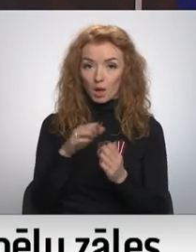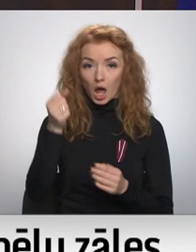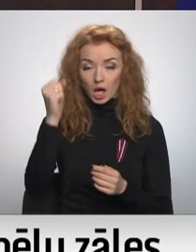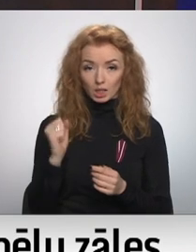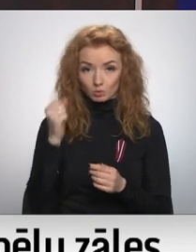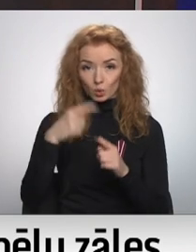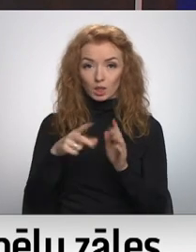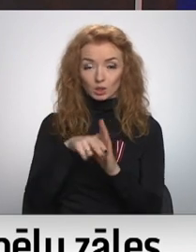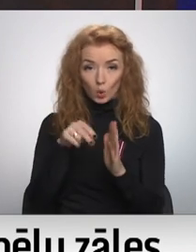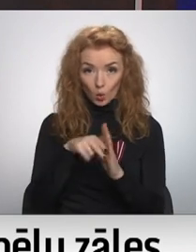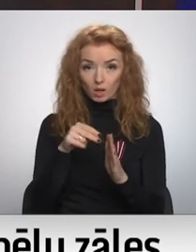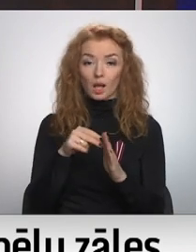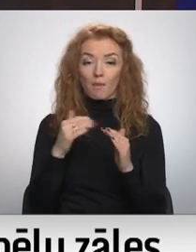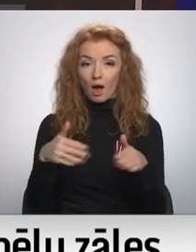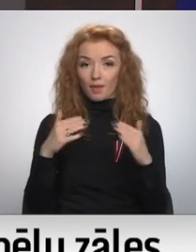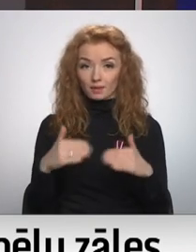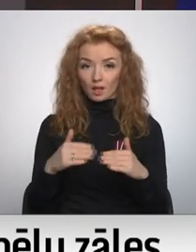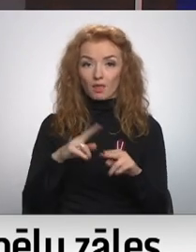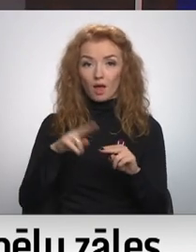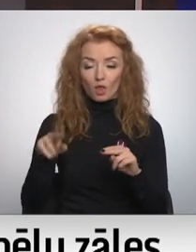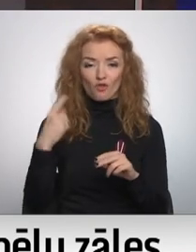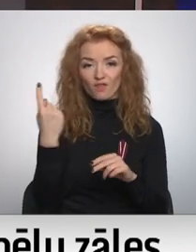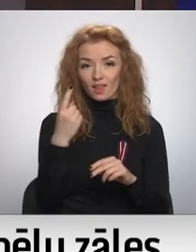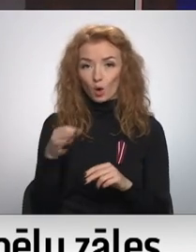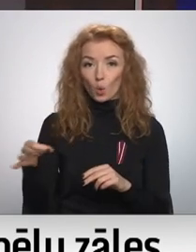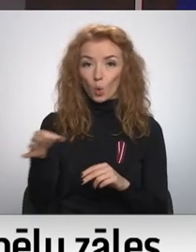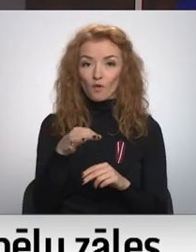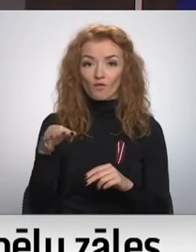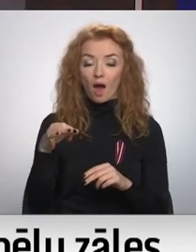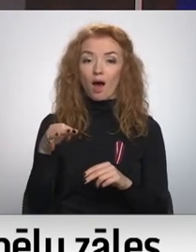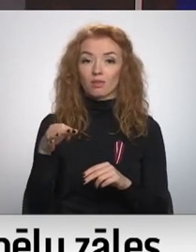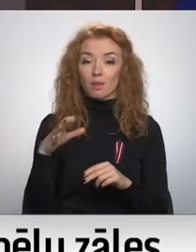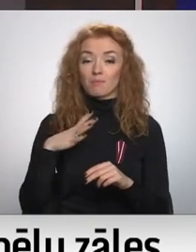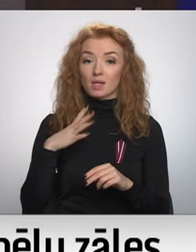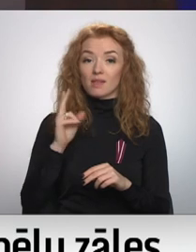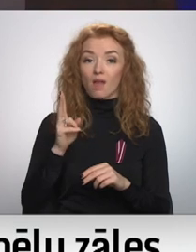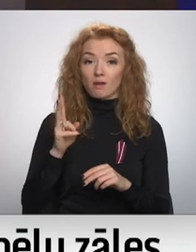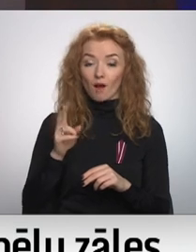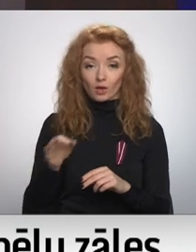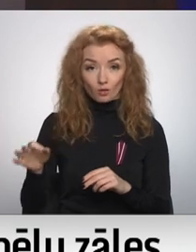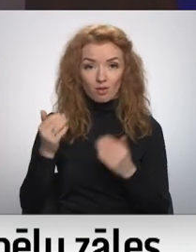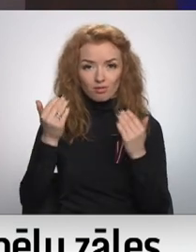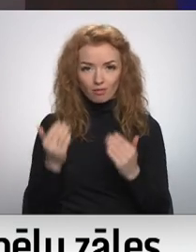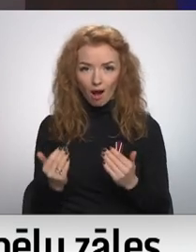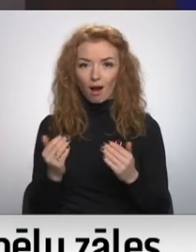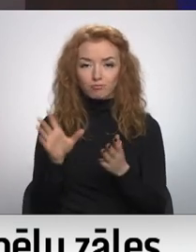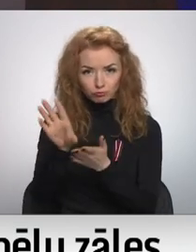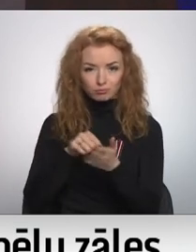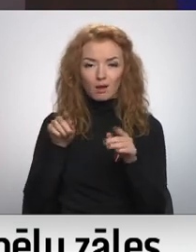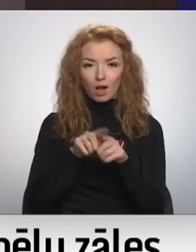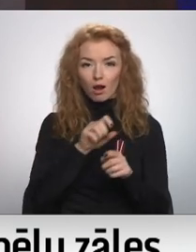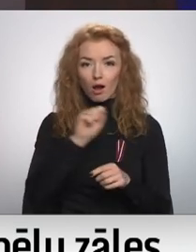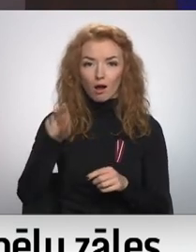likumā nolēma atcelt izsniegto atļauju vienīgajai novada spēļu zālei, bija Ķekavas novads. Tagad tam vēlas pievienoties arī